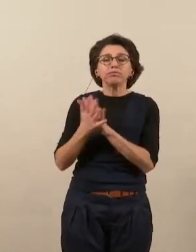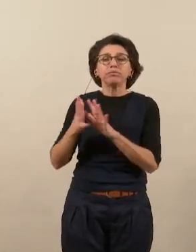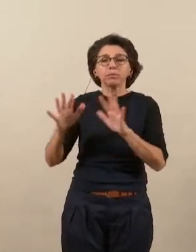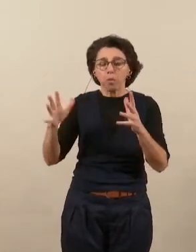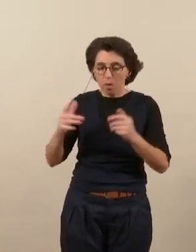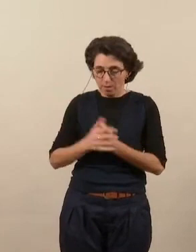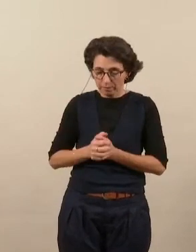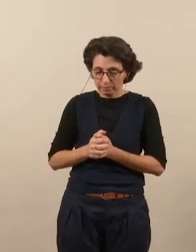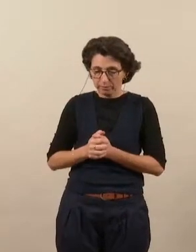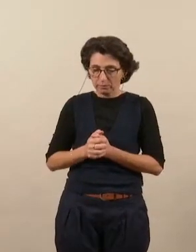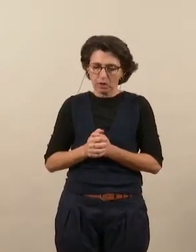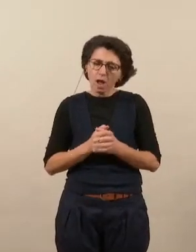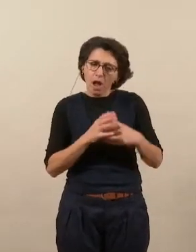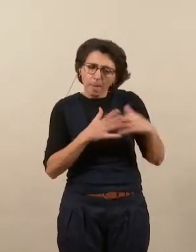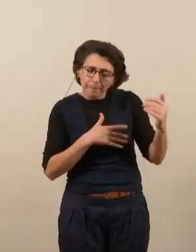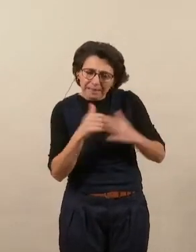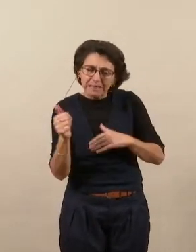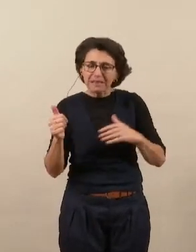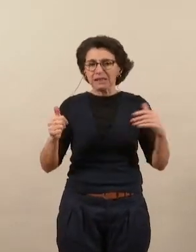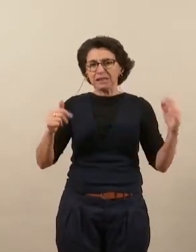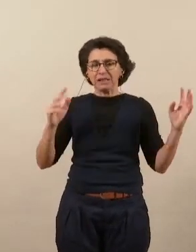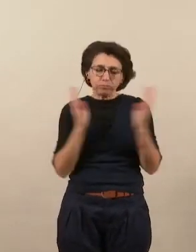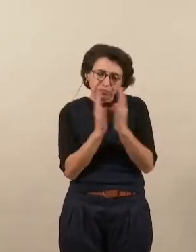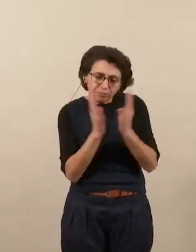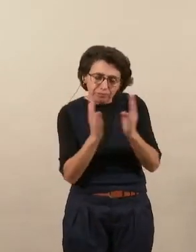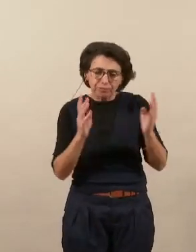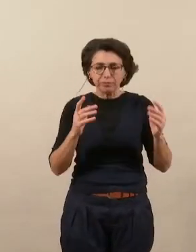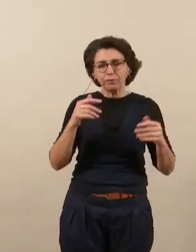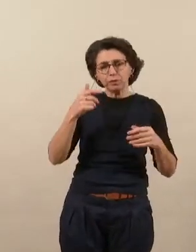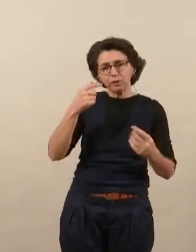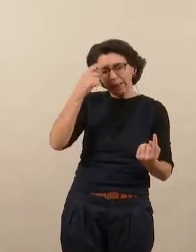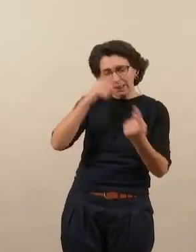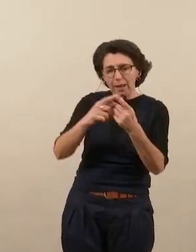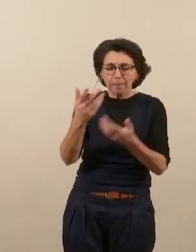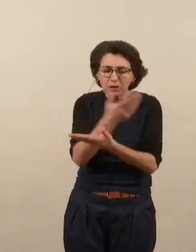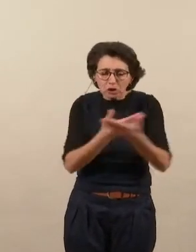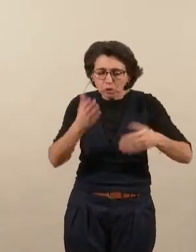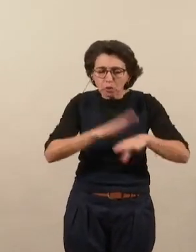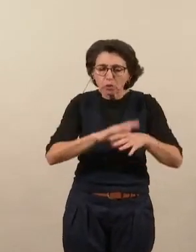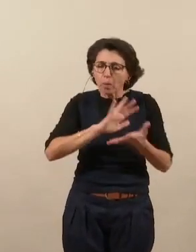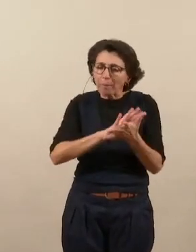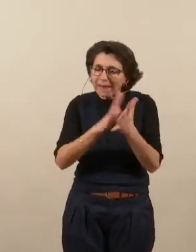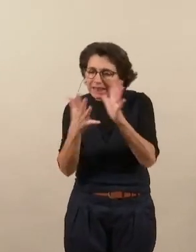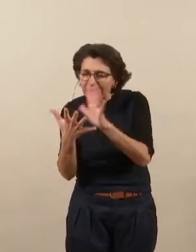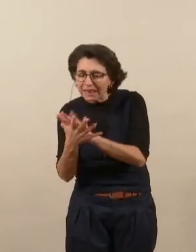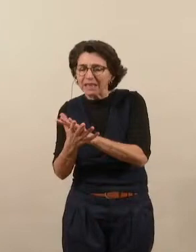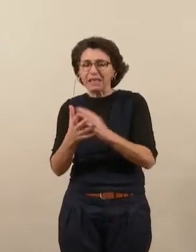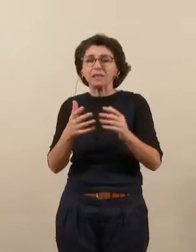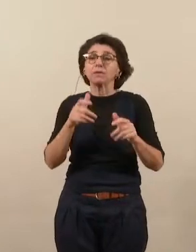pratiques, la mise en place de rendez-vous mensuels d'échange de pratiques entre agents.